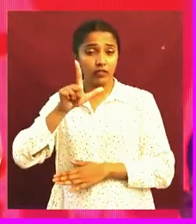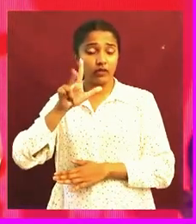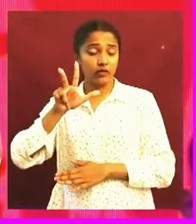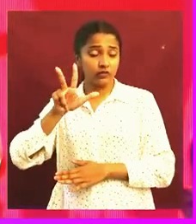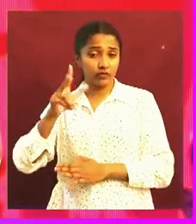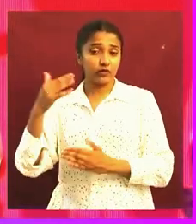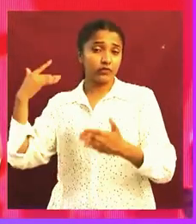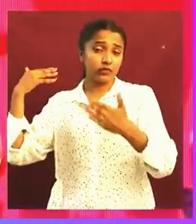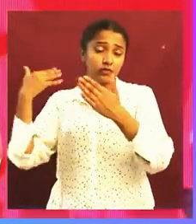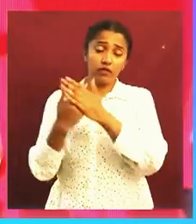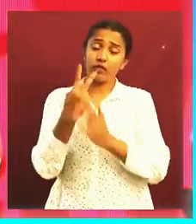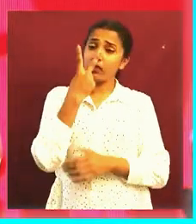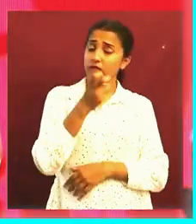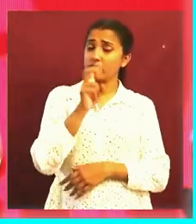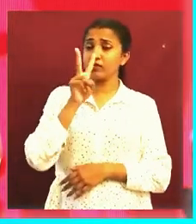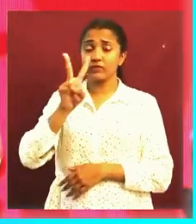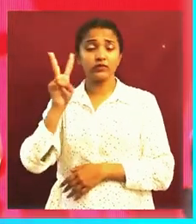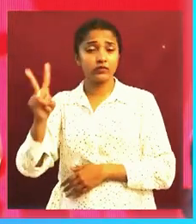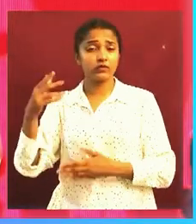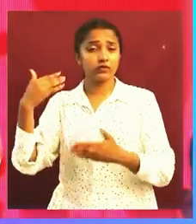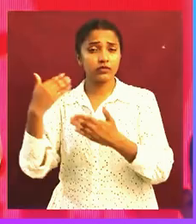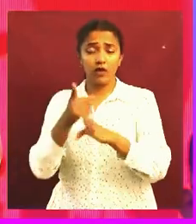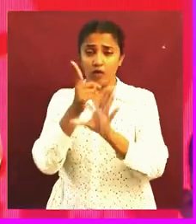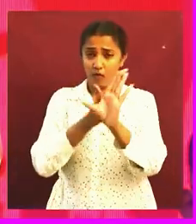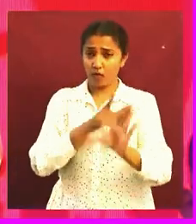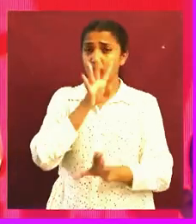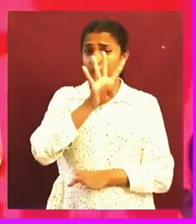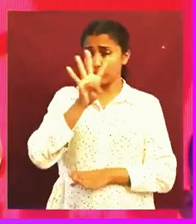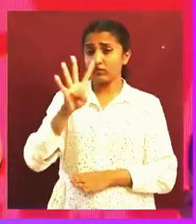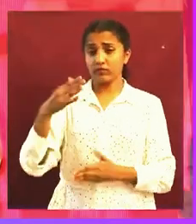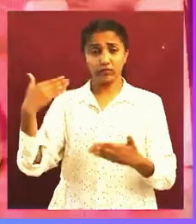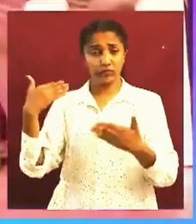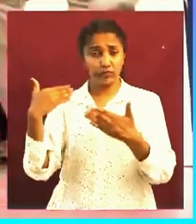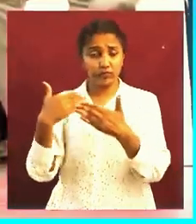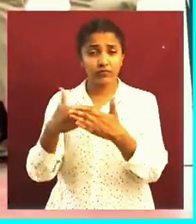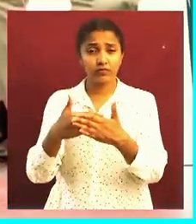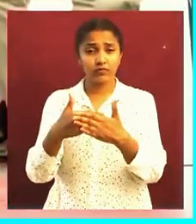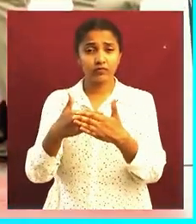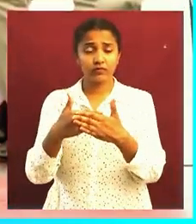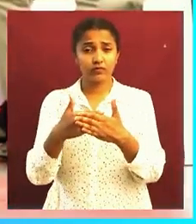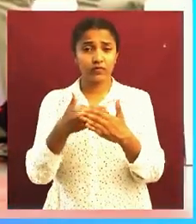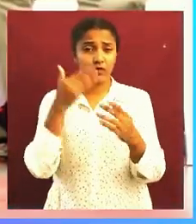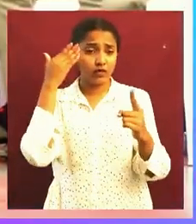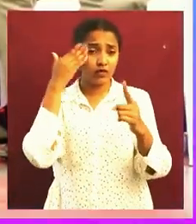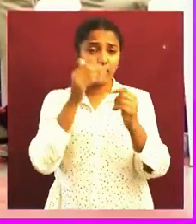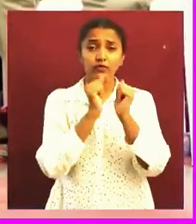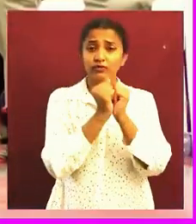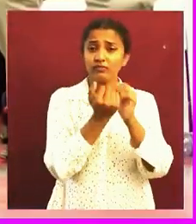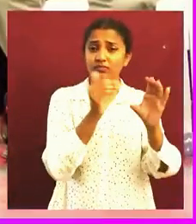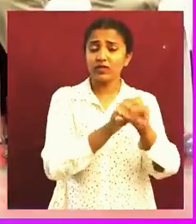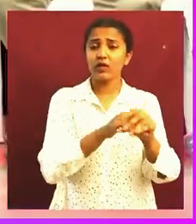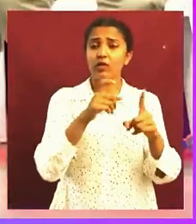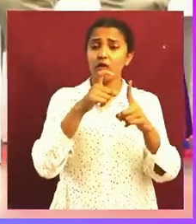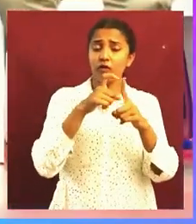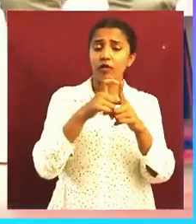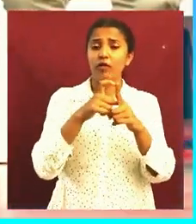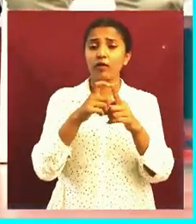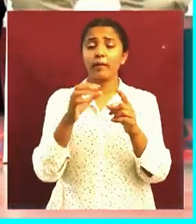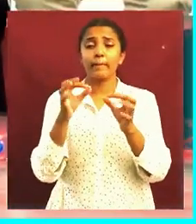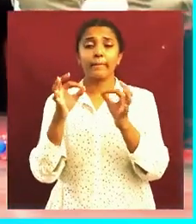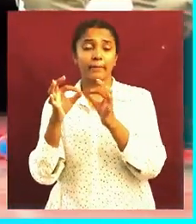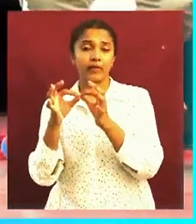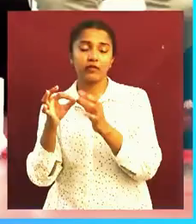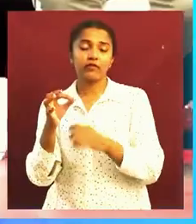ඉඳන් 2022 දක්වා මේ අවුරුදු 44ටම ඍජු විජය සායෝජන ලැබිලා තියෙන්නේ ඩොලර් බිලියන